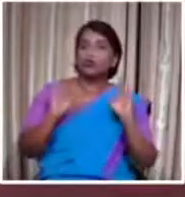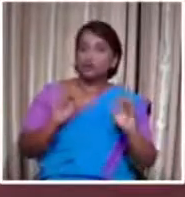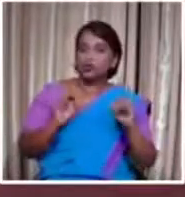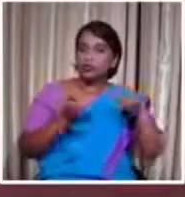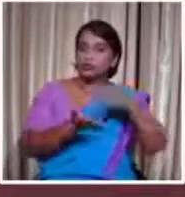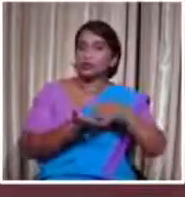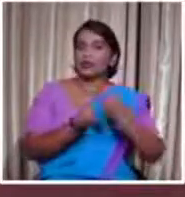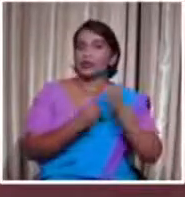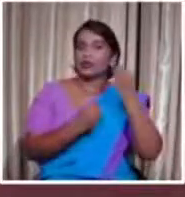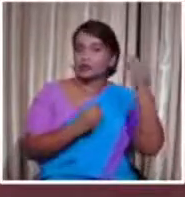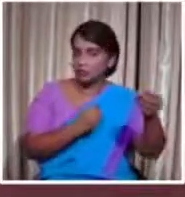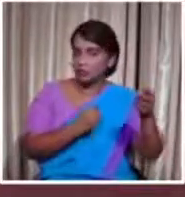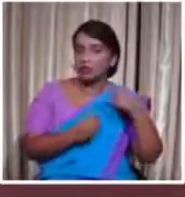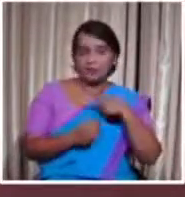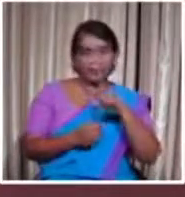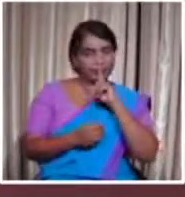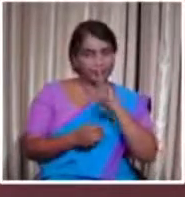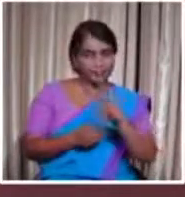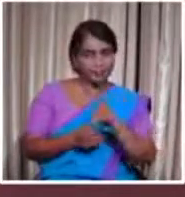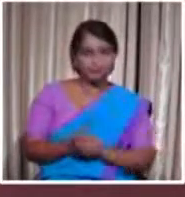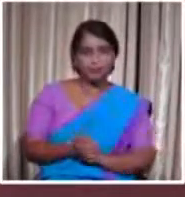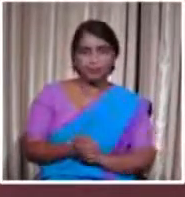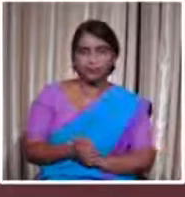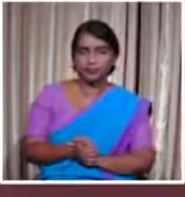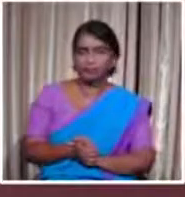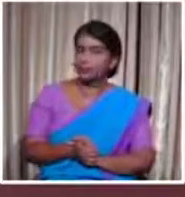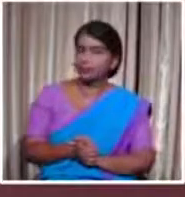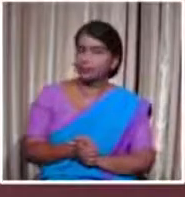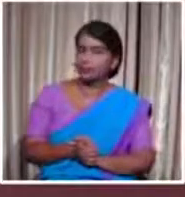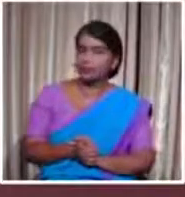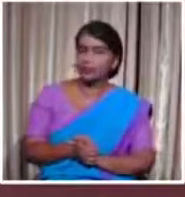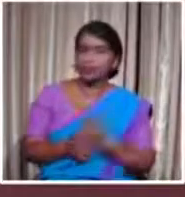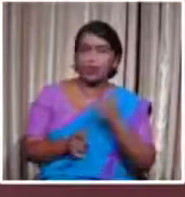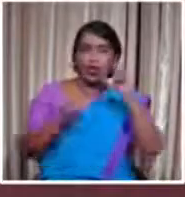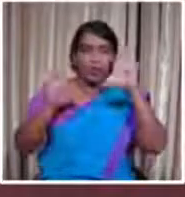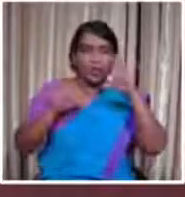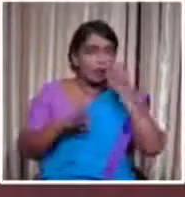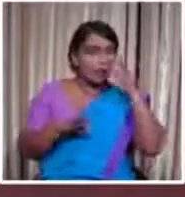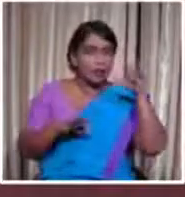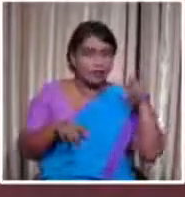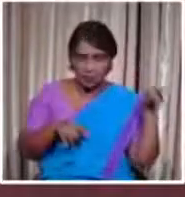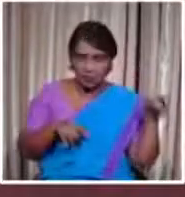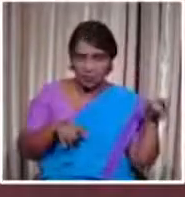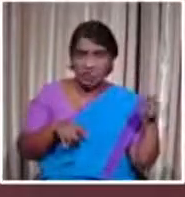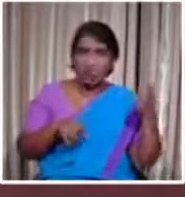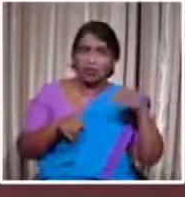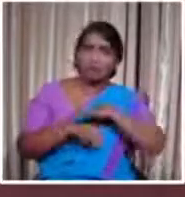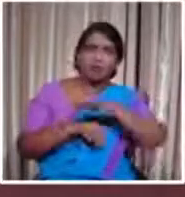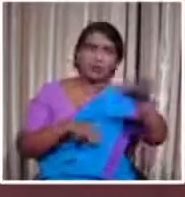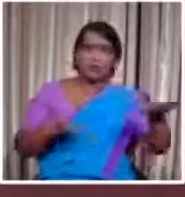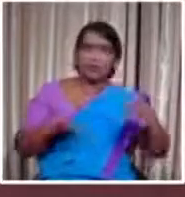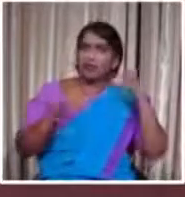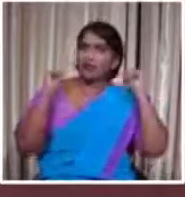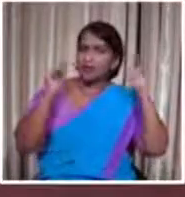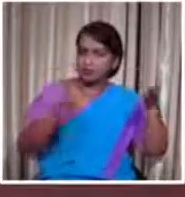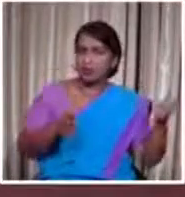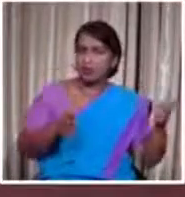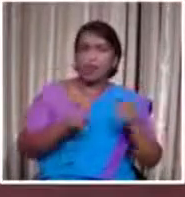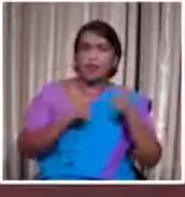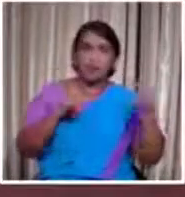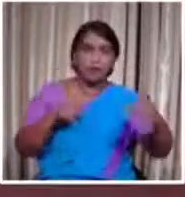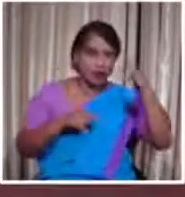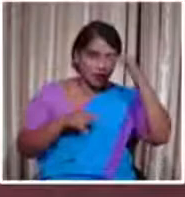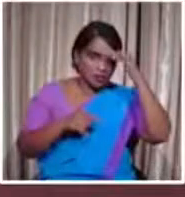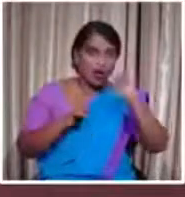ස්ථානයක් ලබා දිය යුතුයි කියලා මම විශ්වාස කරනවා. මෙතන තියෙනවා විහාර මහදේවි පාර්කයක එතන හොඳ තැනක් ඉදියක් තියෙනවා. විපක්ෂ